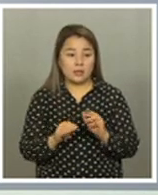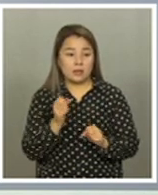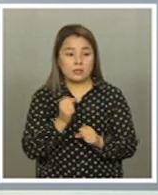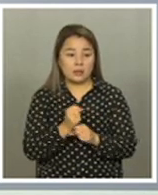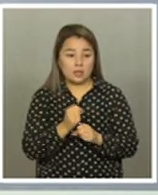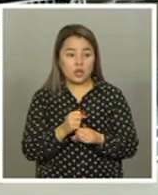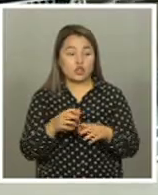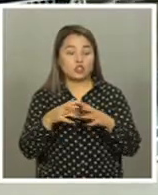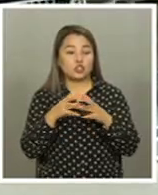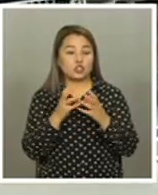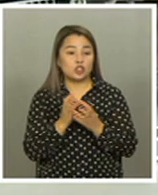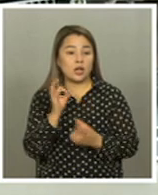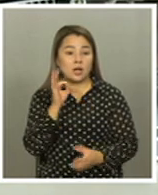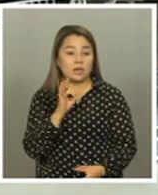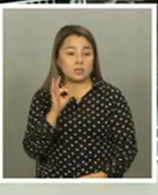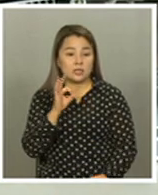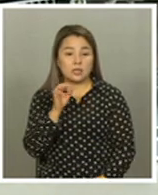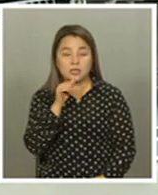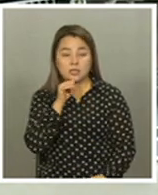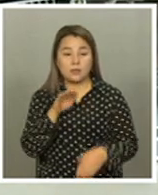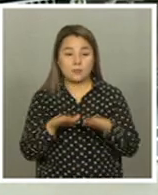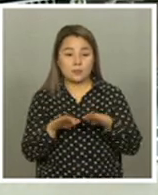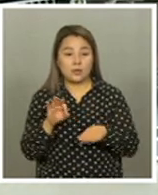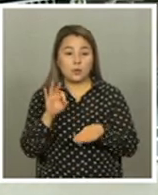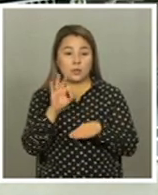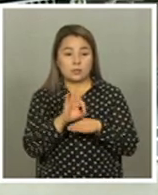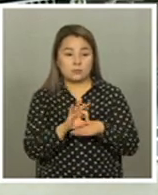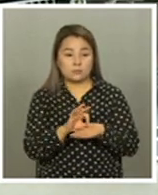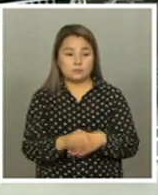шарды тартып көрейік.